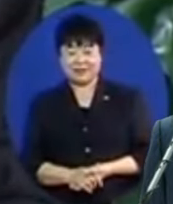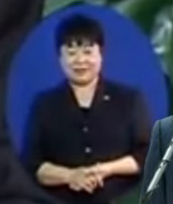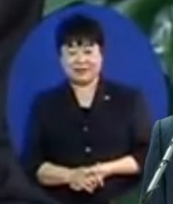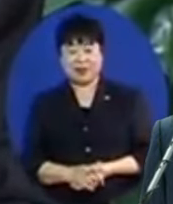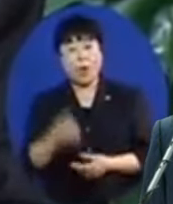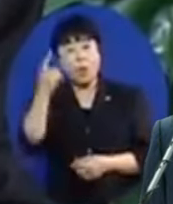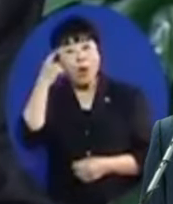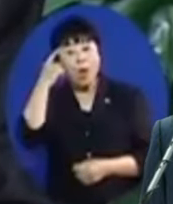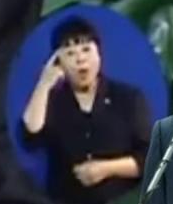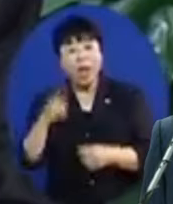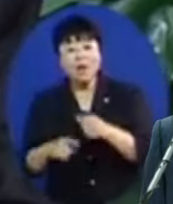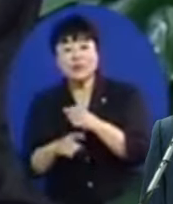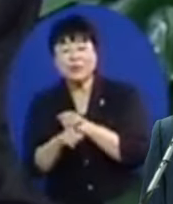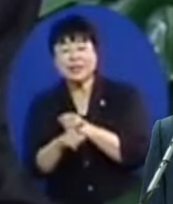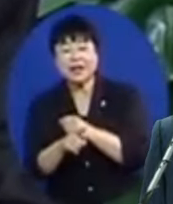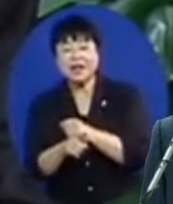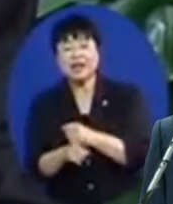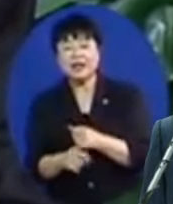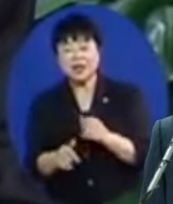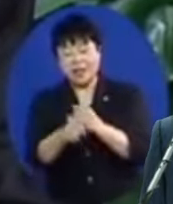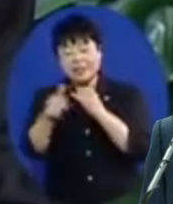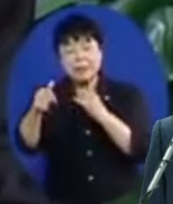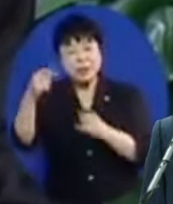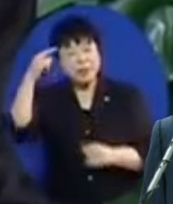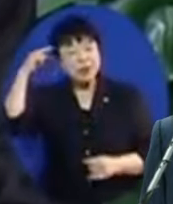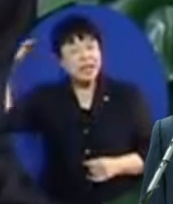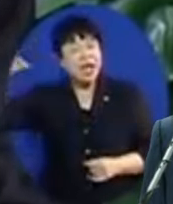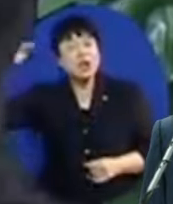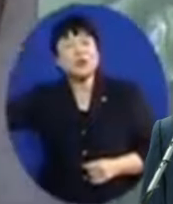그러면 왜냐하니까 우리 이 남편